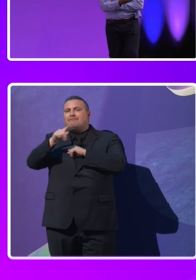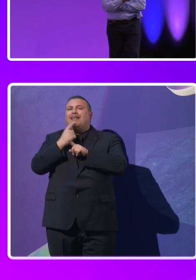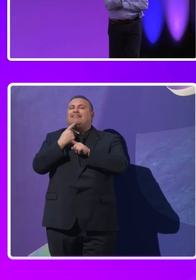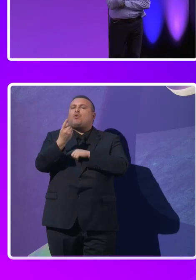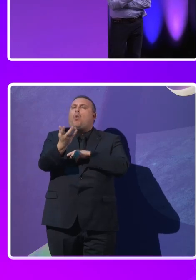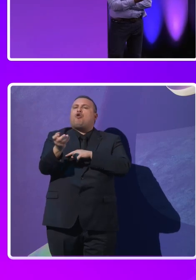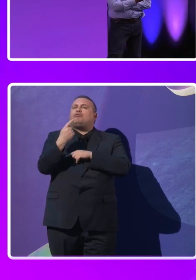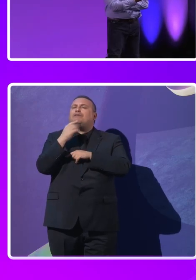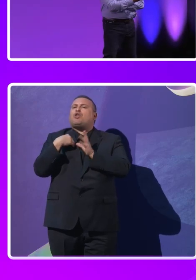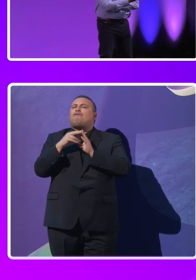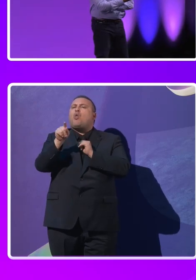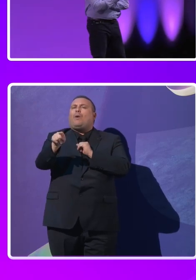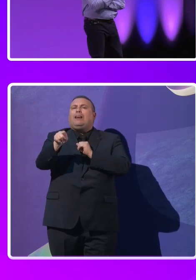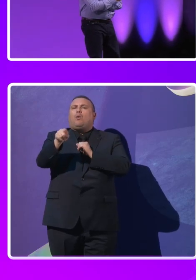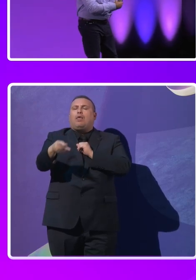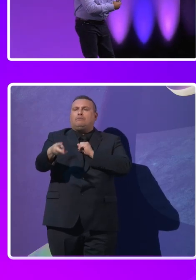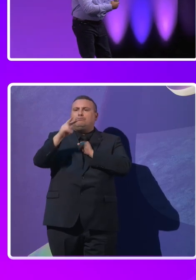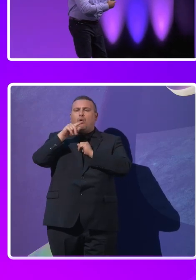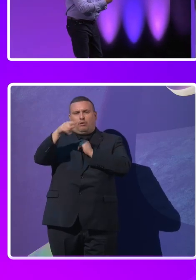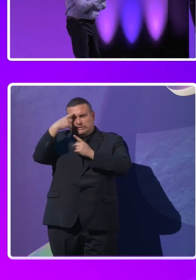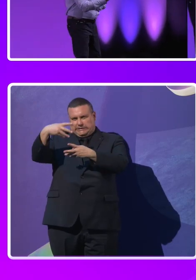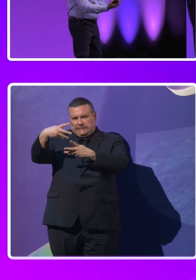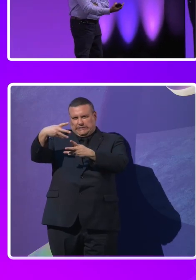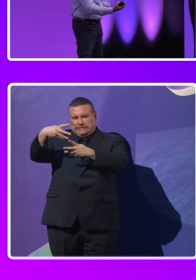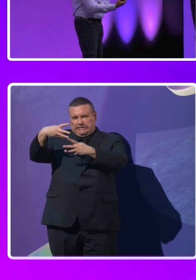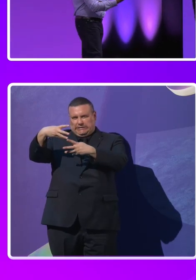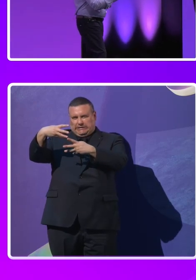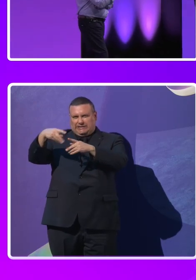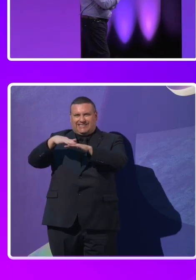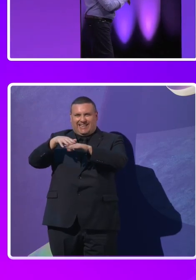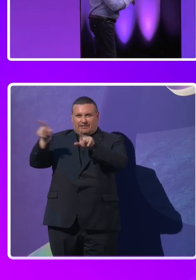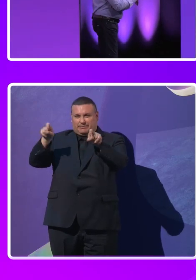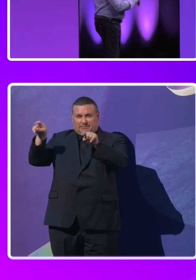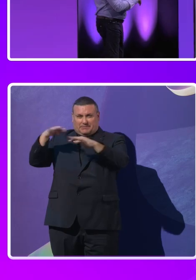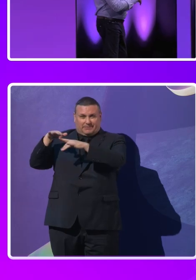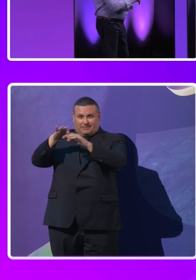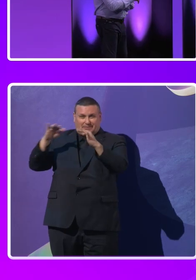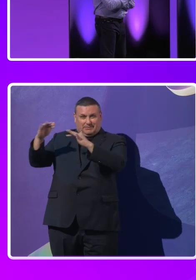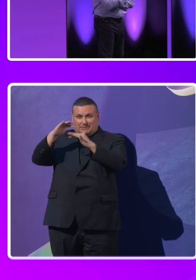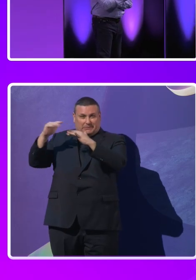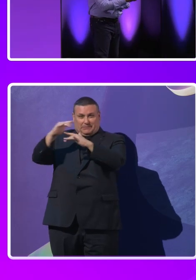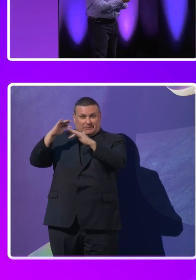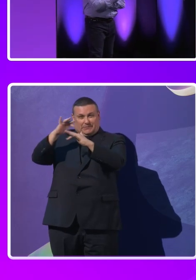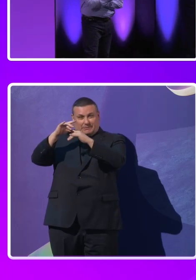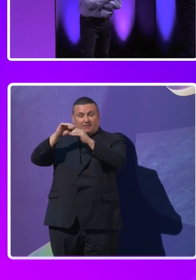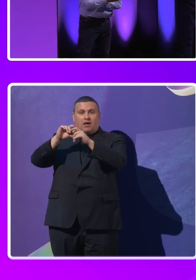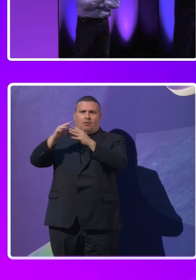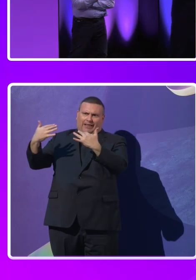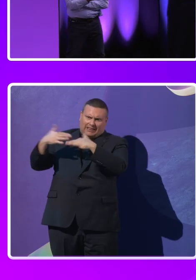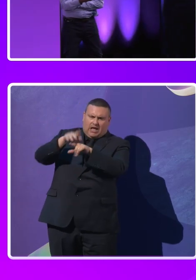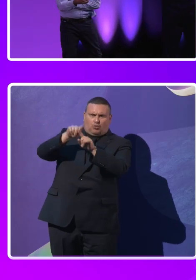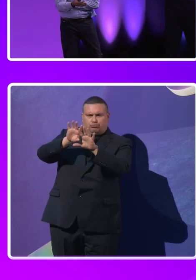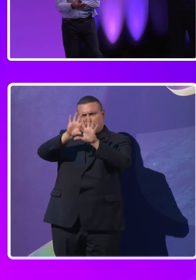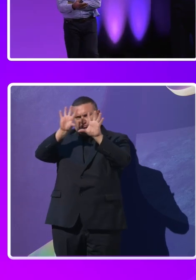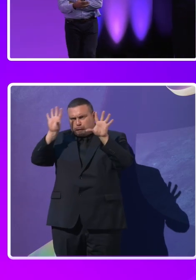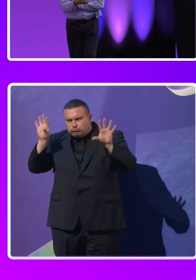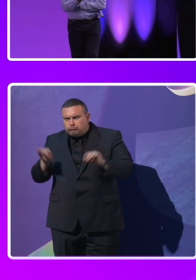volete il risultato che volete ottenere e poi sarà lui utilizzando questi servizi diciamo dietro le quinte integrandoli in maniera che